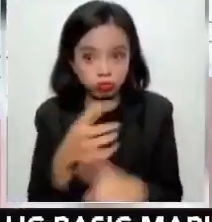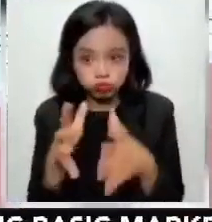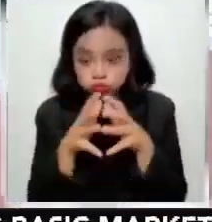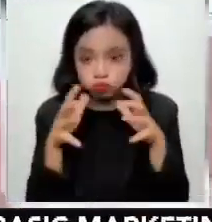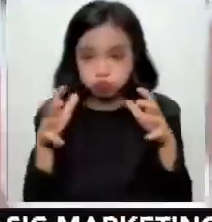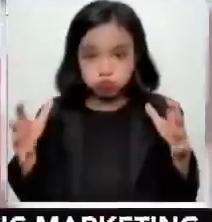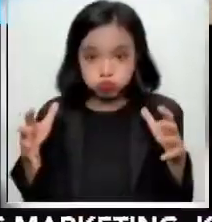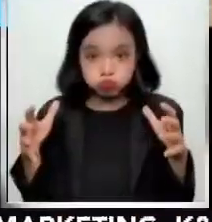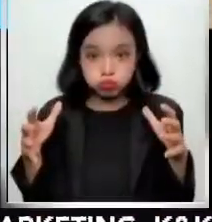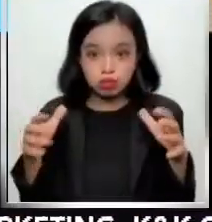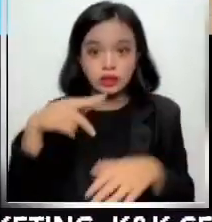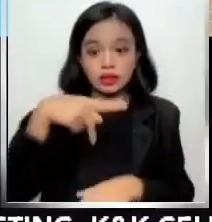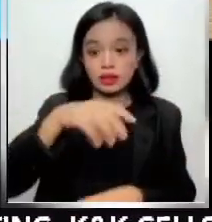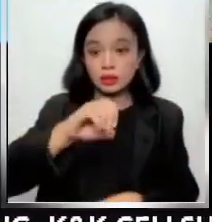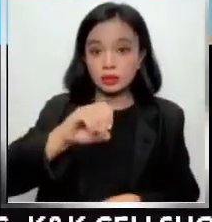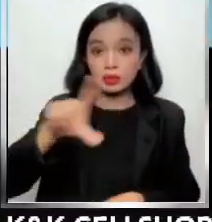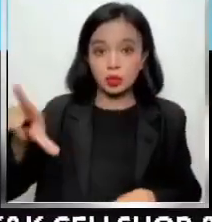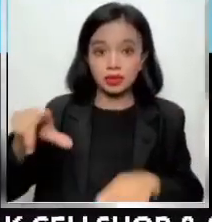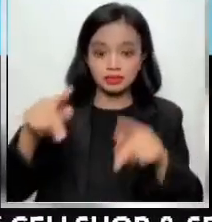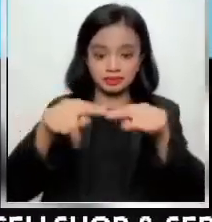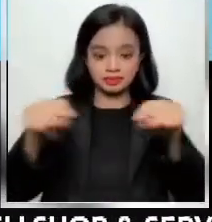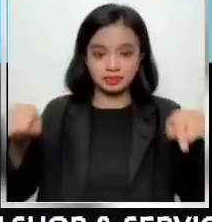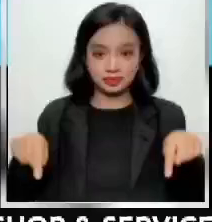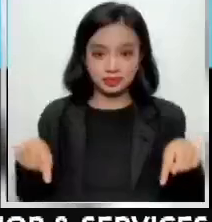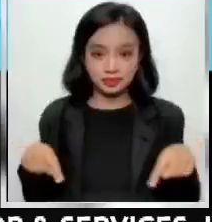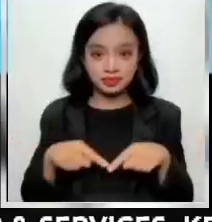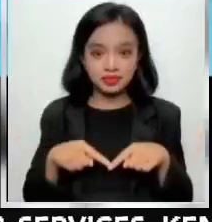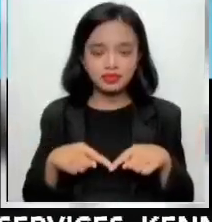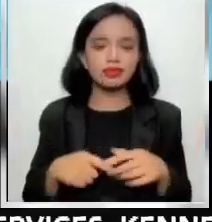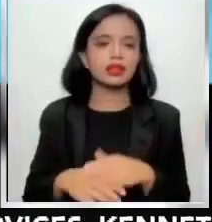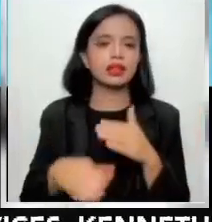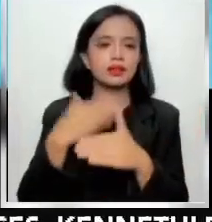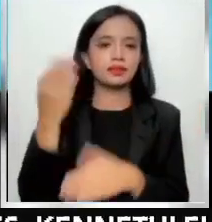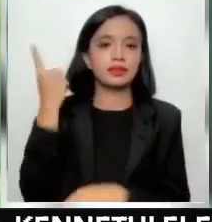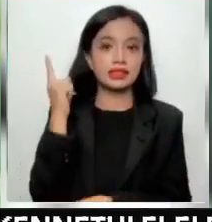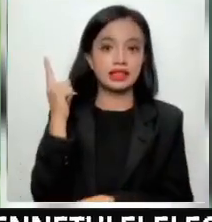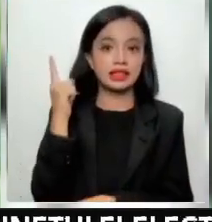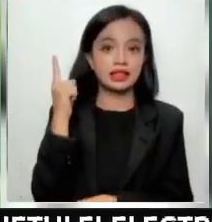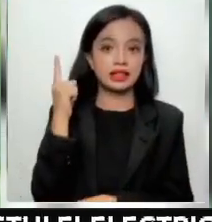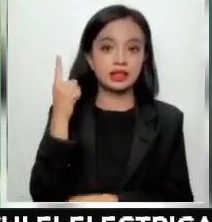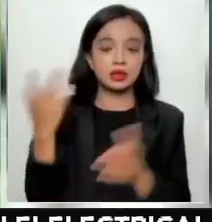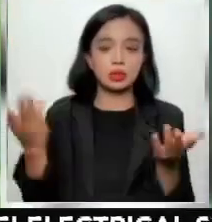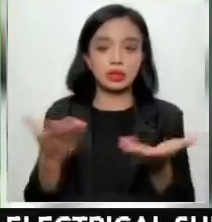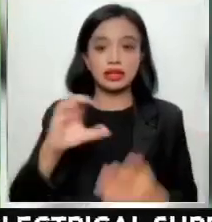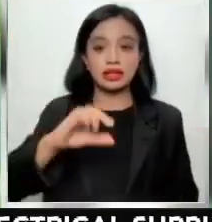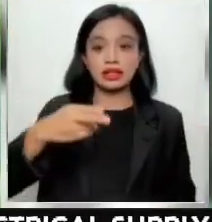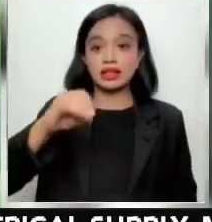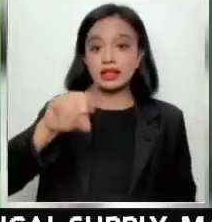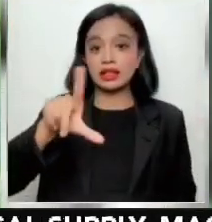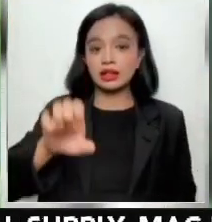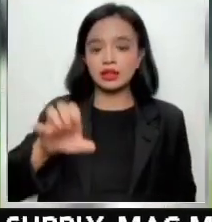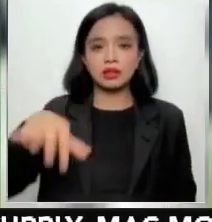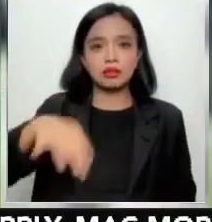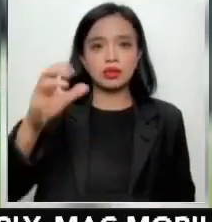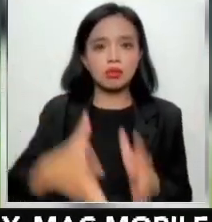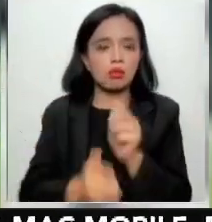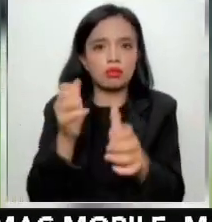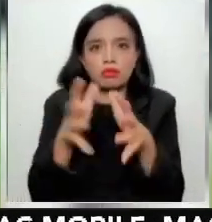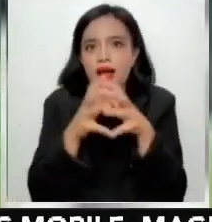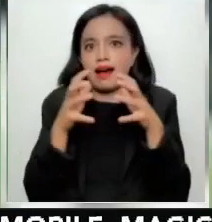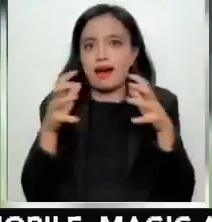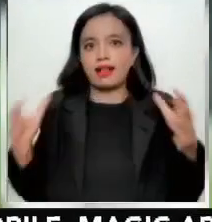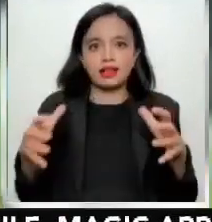pools sa buong mundo? Sa San Alfonso del Mar sa Algarrobo, Chile naman, matatagpuan ang pinakamalaking swimming pool sa buong mundo. Ginawa ito